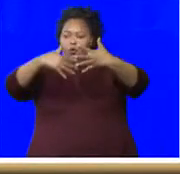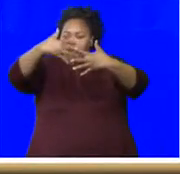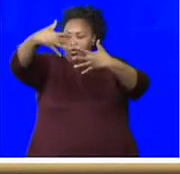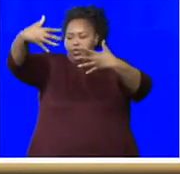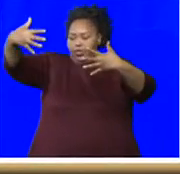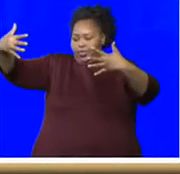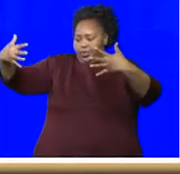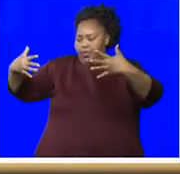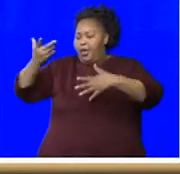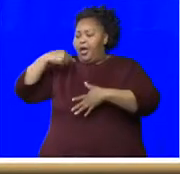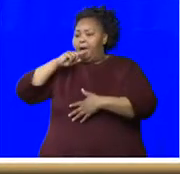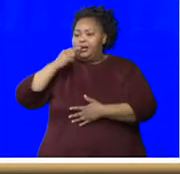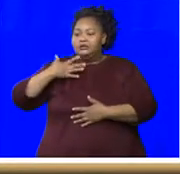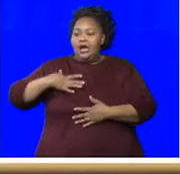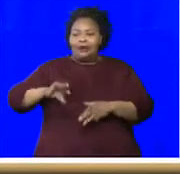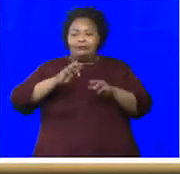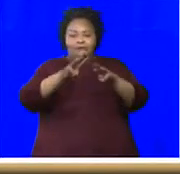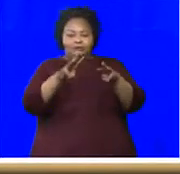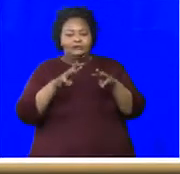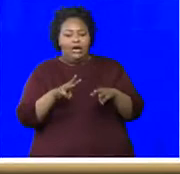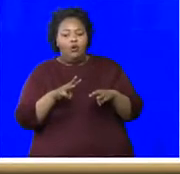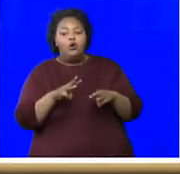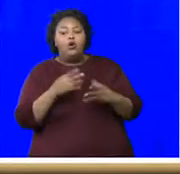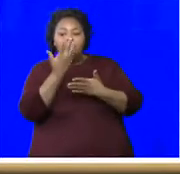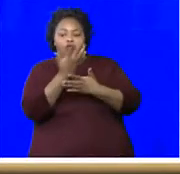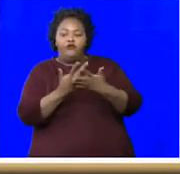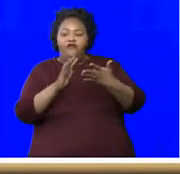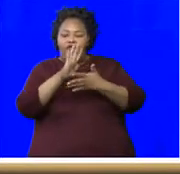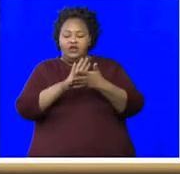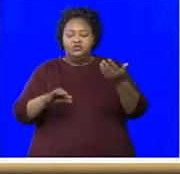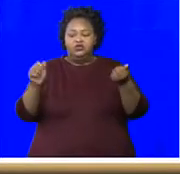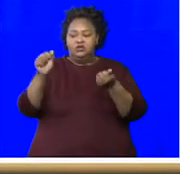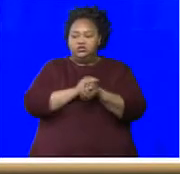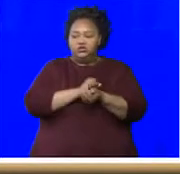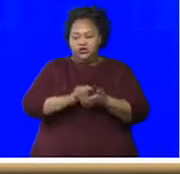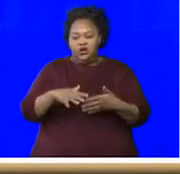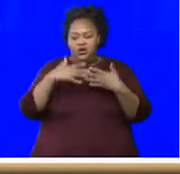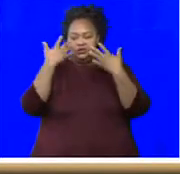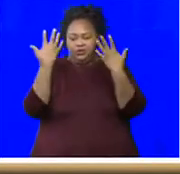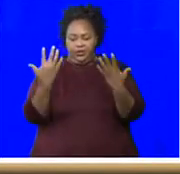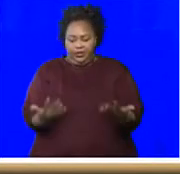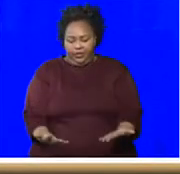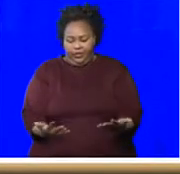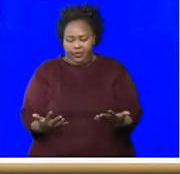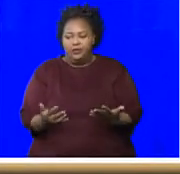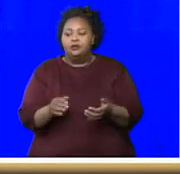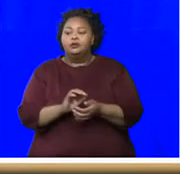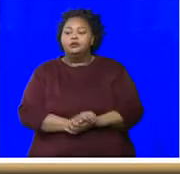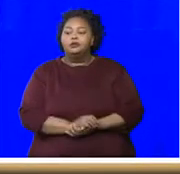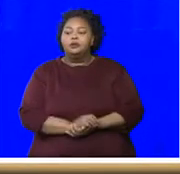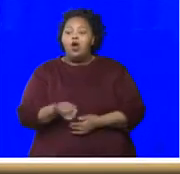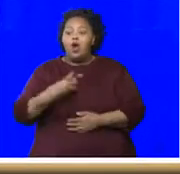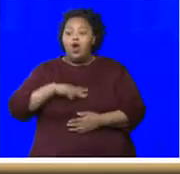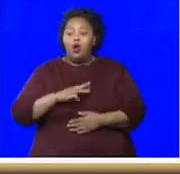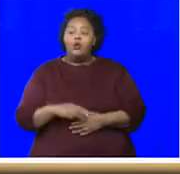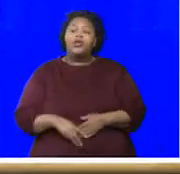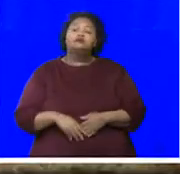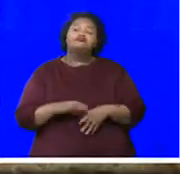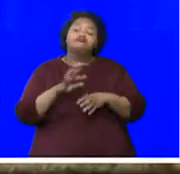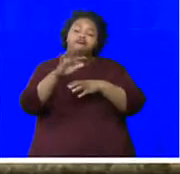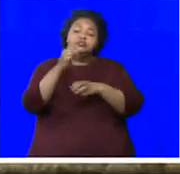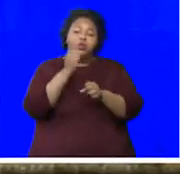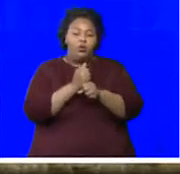ukhanze sifenisi ulele phansi besingamnaki kodwa babonakala ke senyalo savumelana kwajutshwe emadrobhasi wavuswa